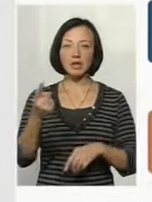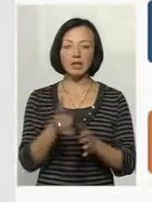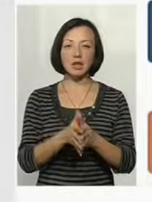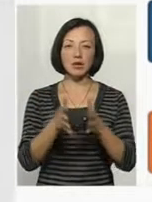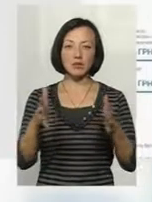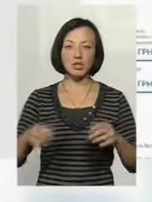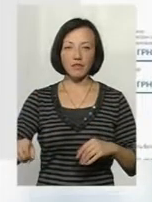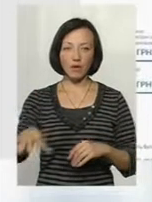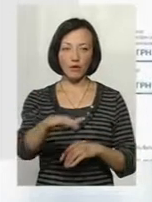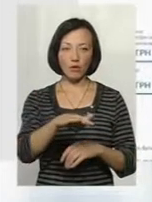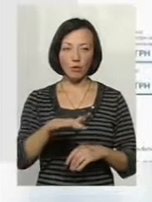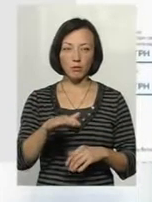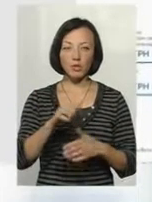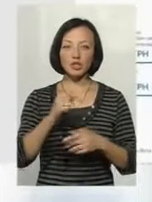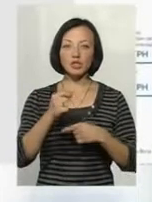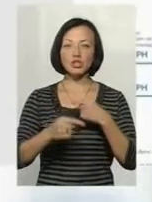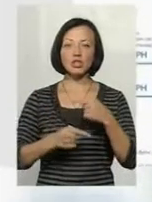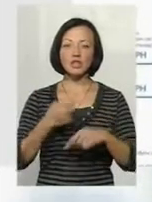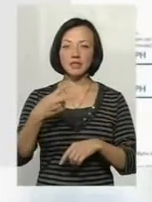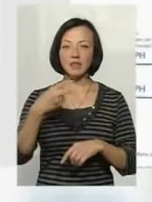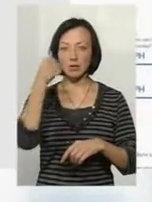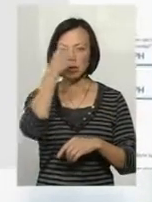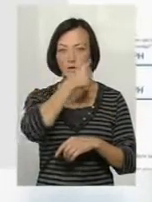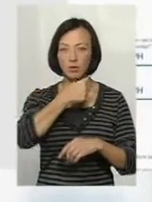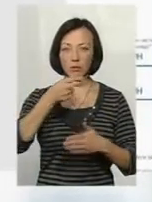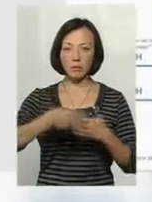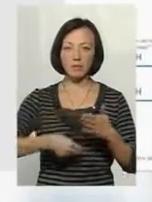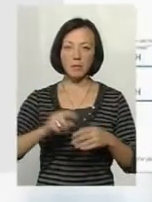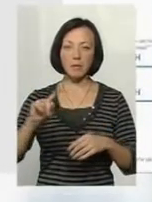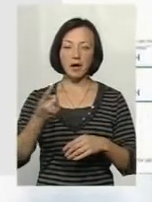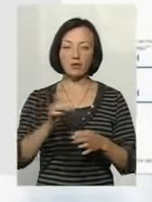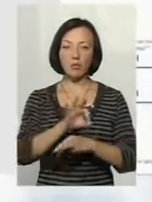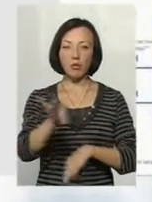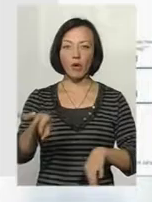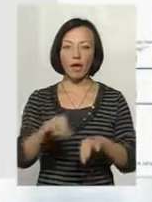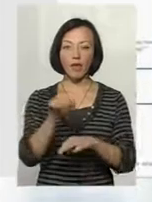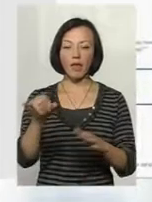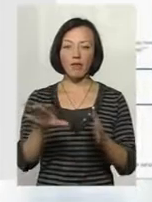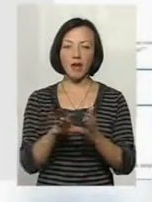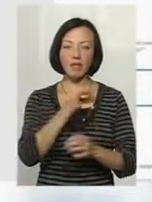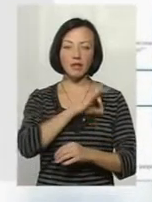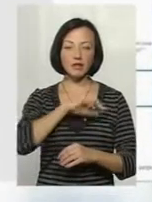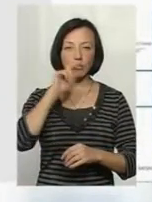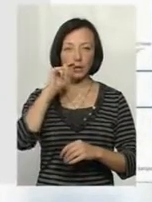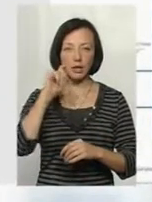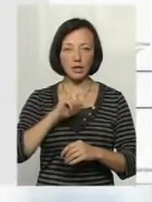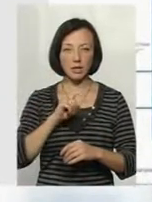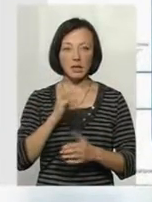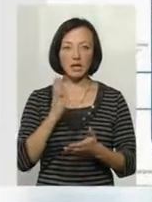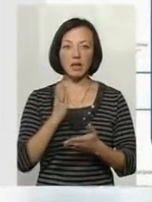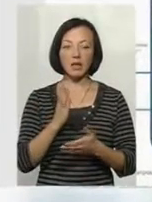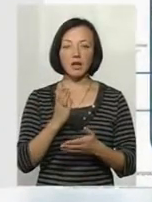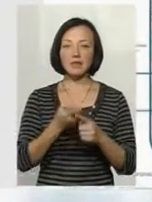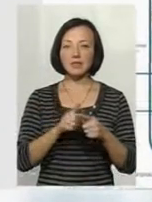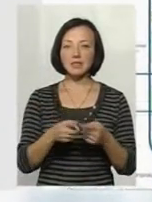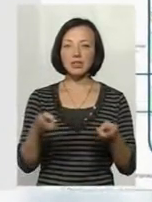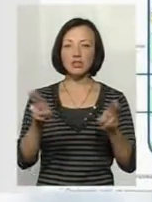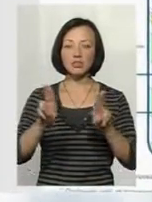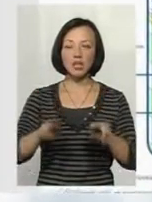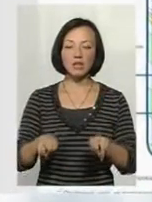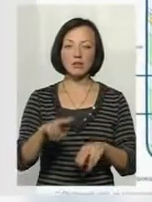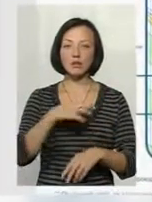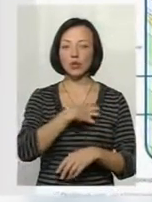найбільших в Європі. Майже через два десятиліття після підписання першого проекту енергоефективності в Україні ЄБРР залишається одним